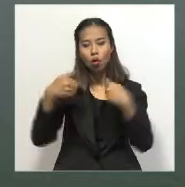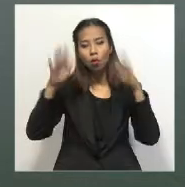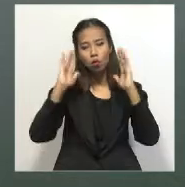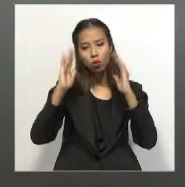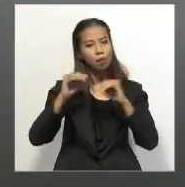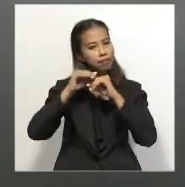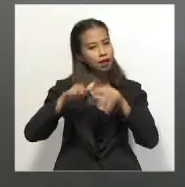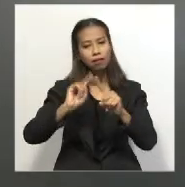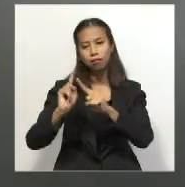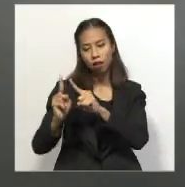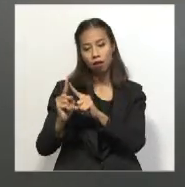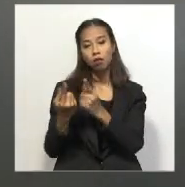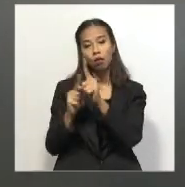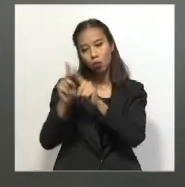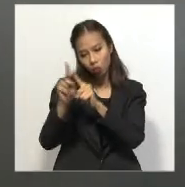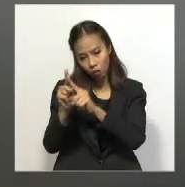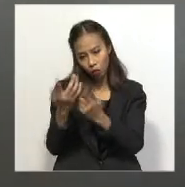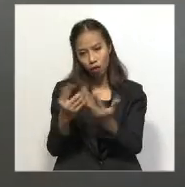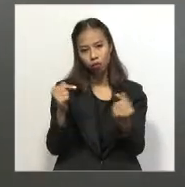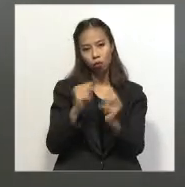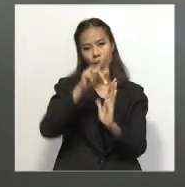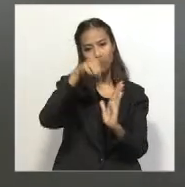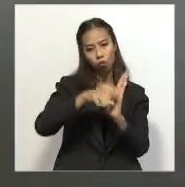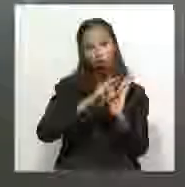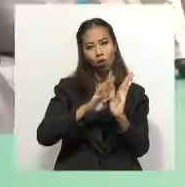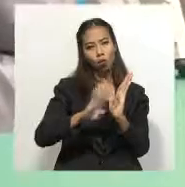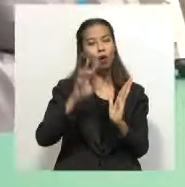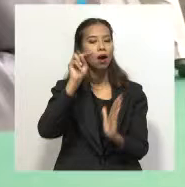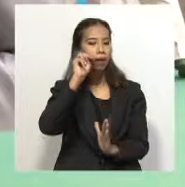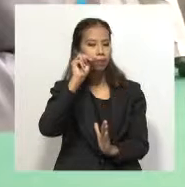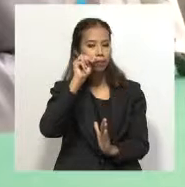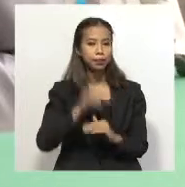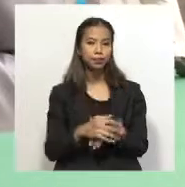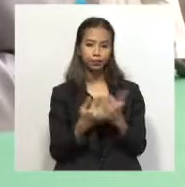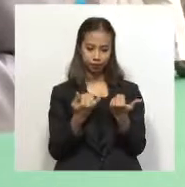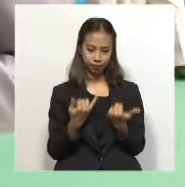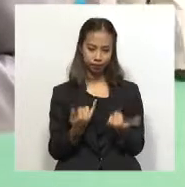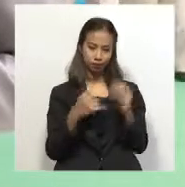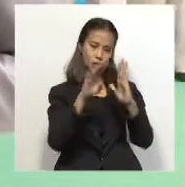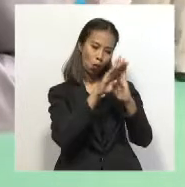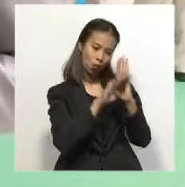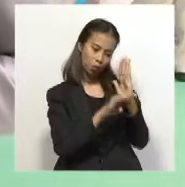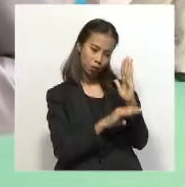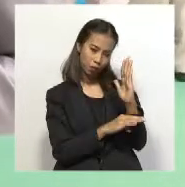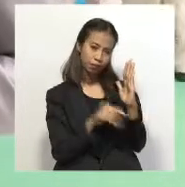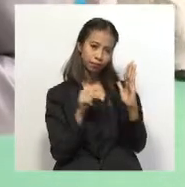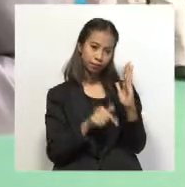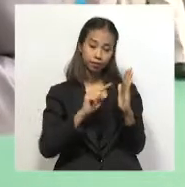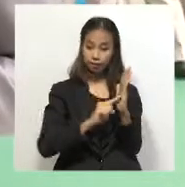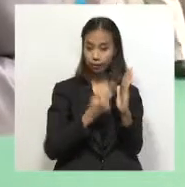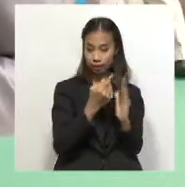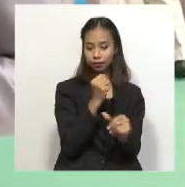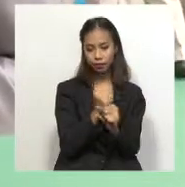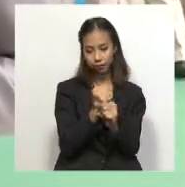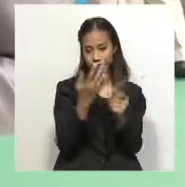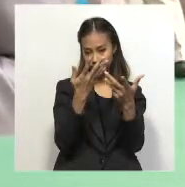ลรวมถึงผลักดันพระราชบัญญัติทรัพยากรน้ำด้วยนะครับทั้งนี้นะครับขั้นตอนที่รัฐบาลได้เริ่มดำเนินการไปบ้